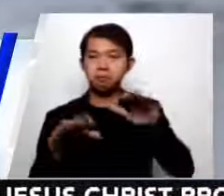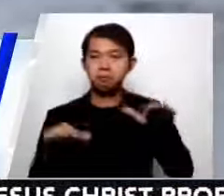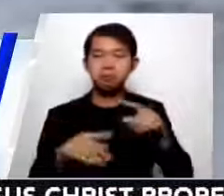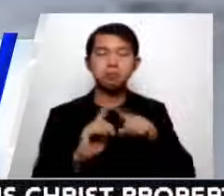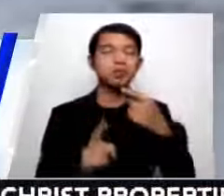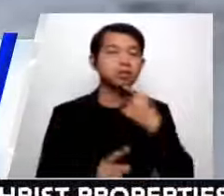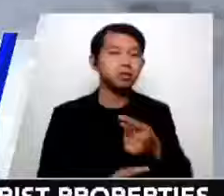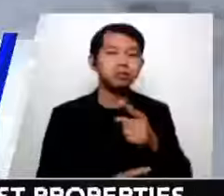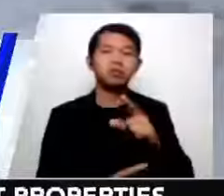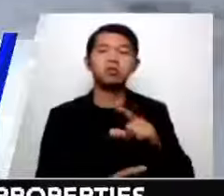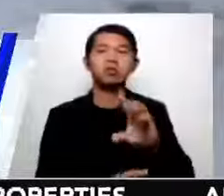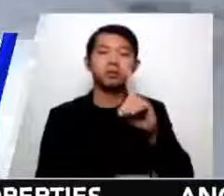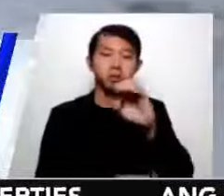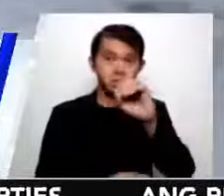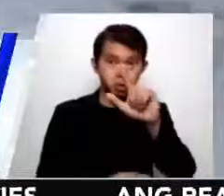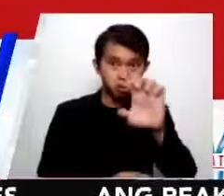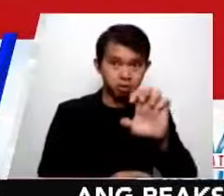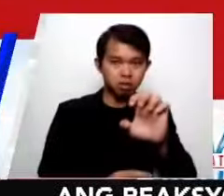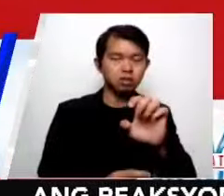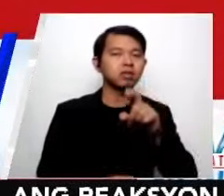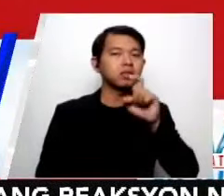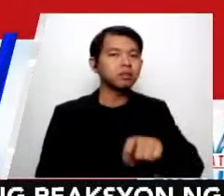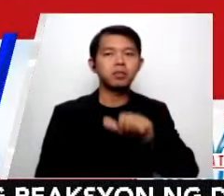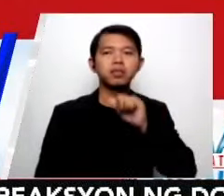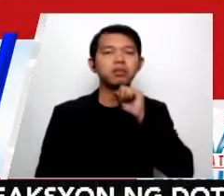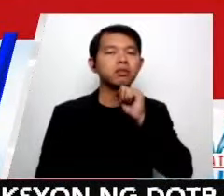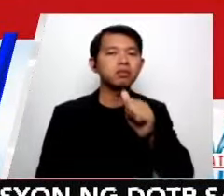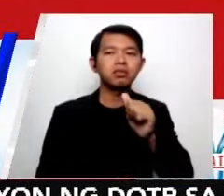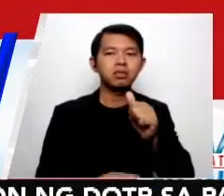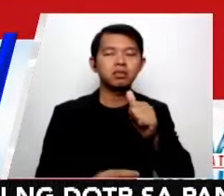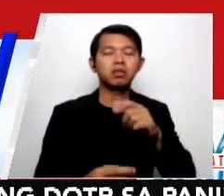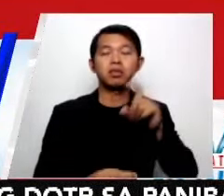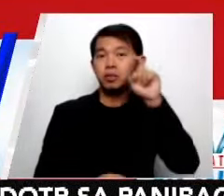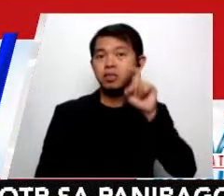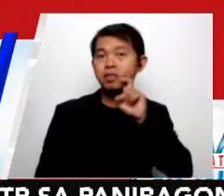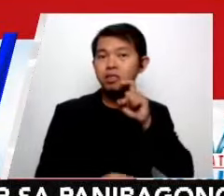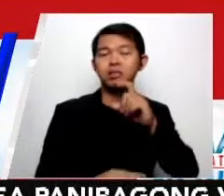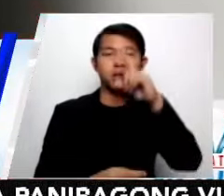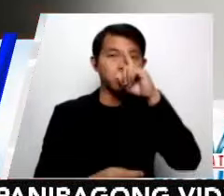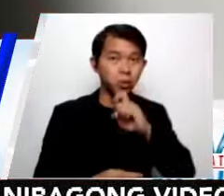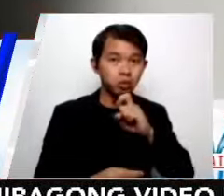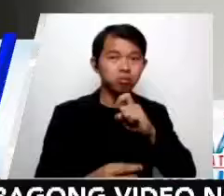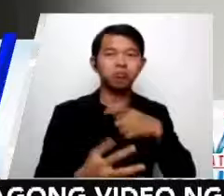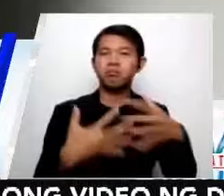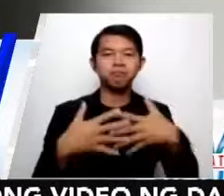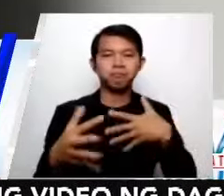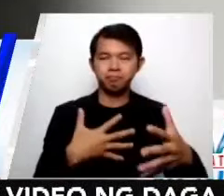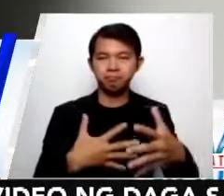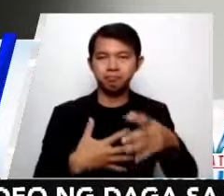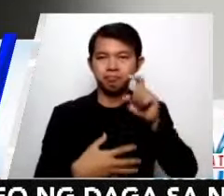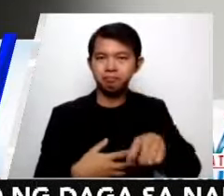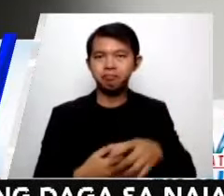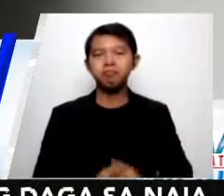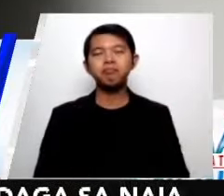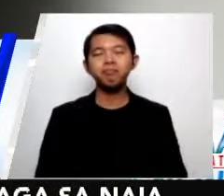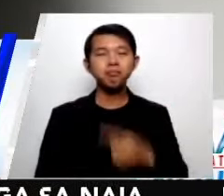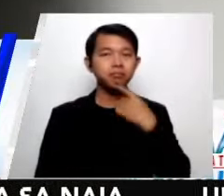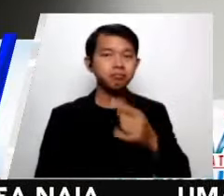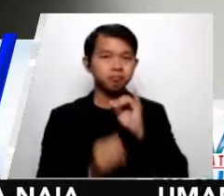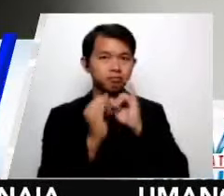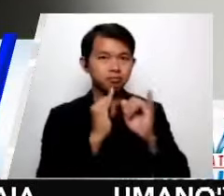dapat maging batayan sa hiring ang gender, status o edad. Sa panayam naman ng Damangahas interview, sinabi ni Dr.